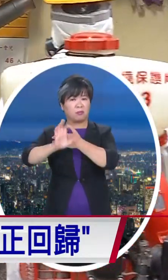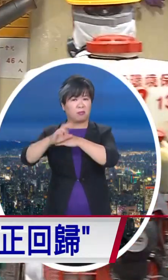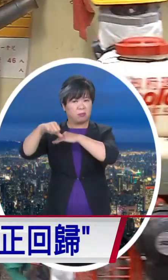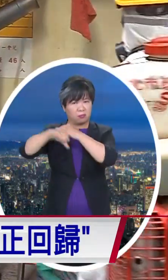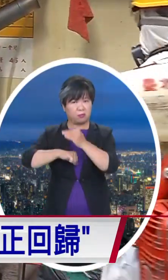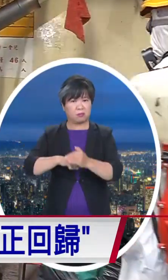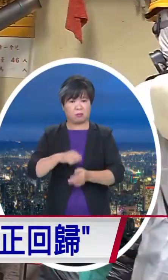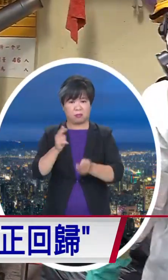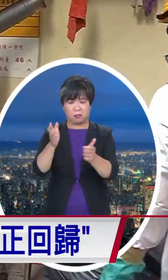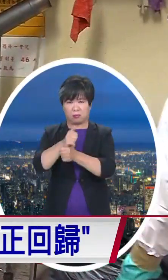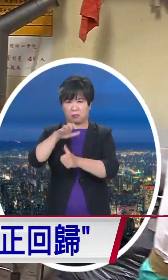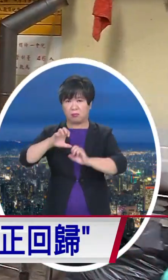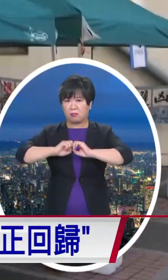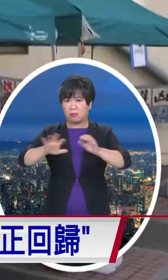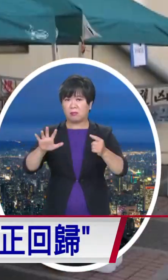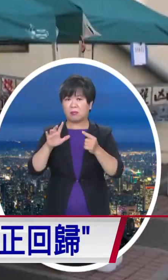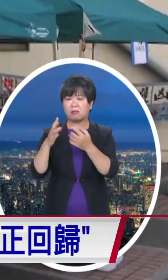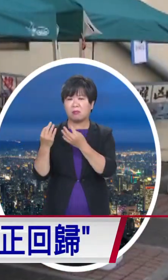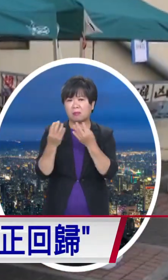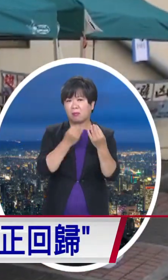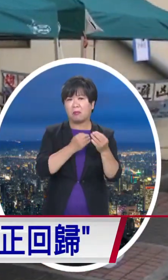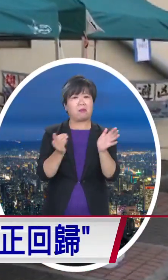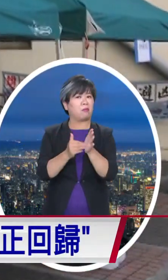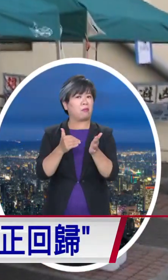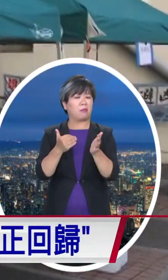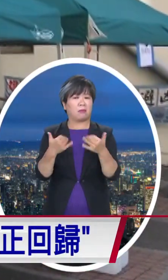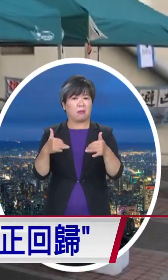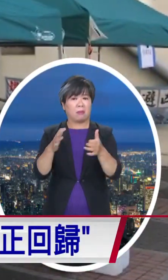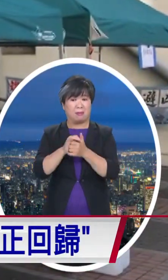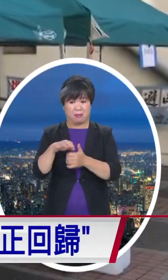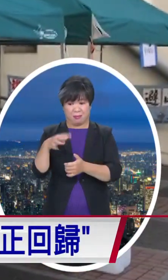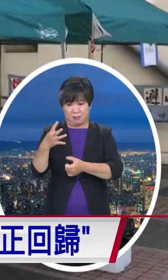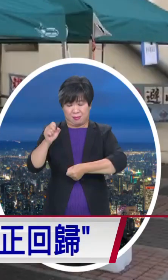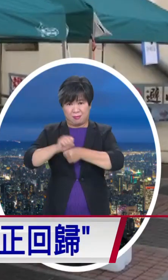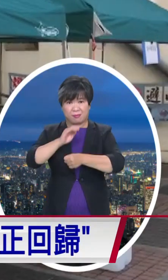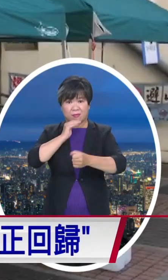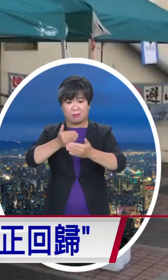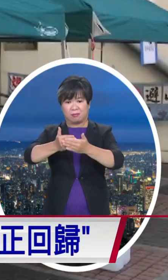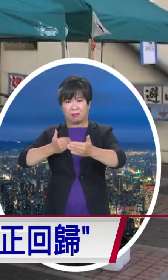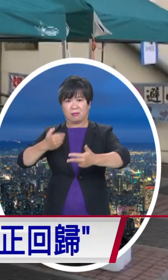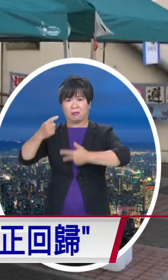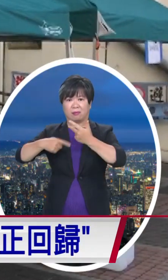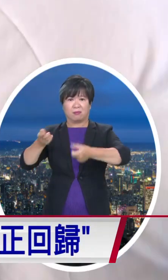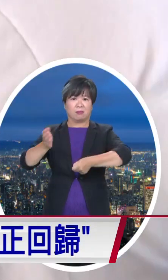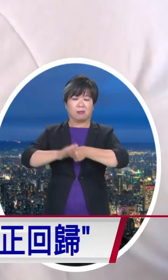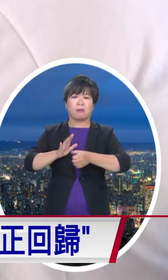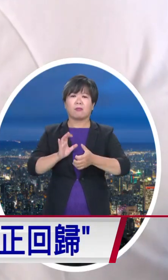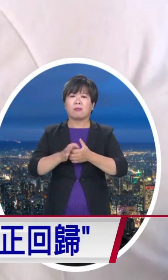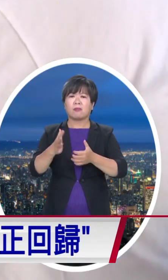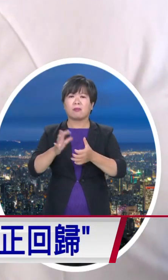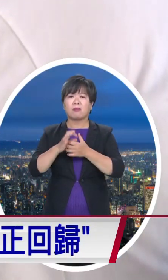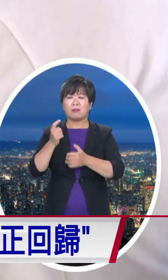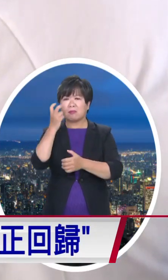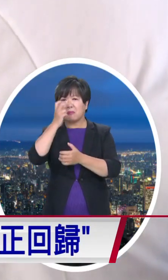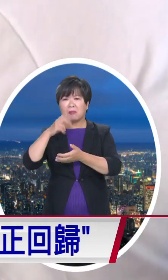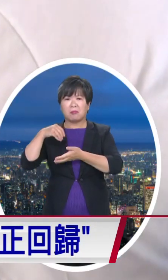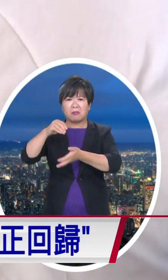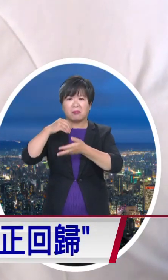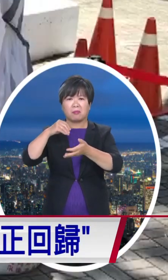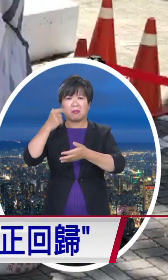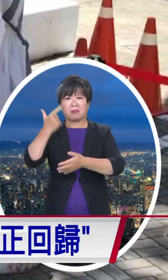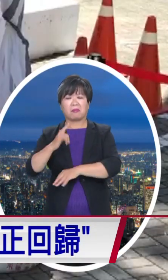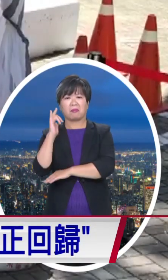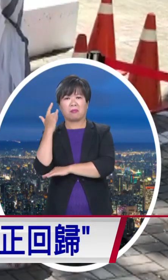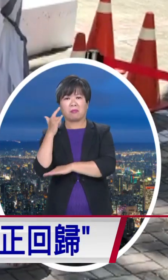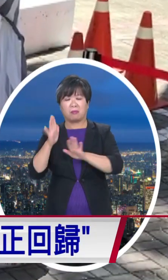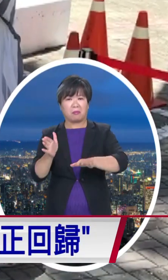指挥中心公布的确诊数还没有完，另外400例的本土个案说是校正回归数，原因是检验塞车，所以现在